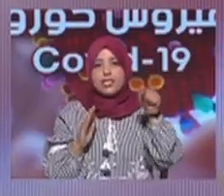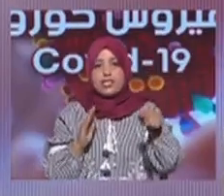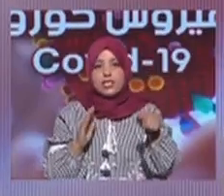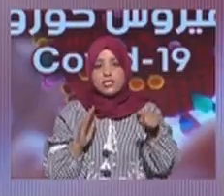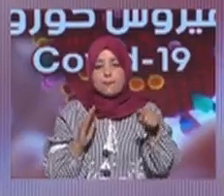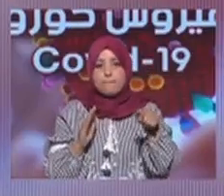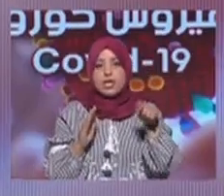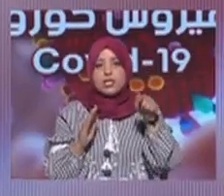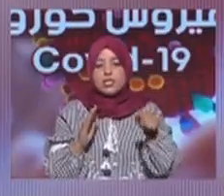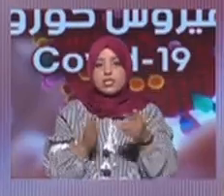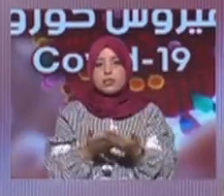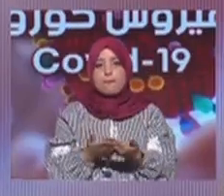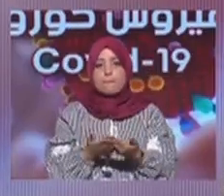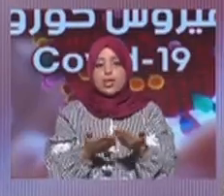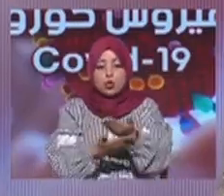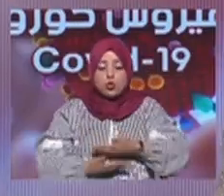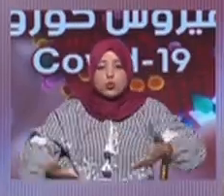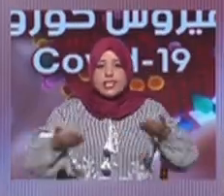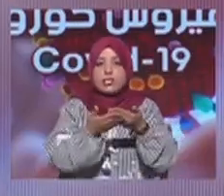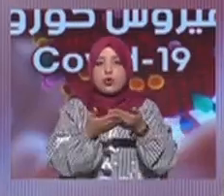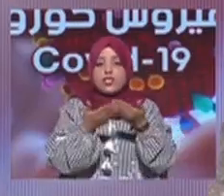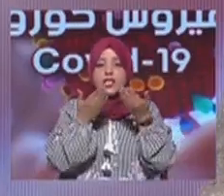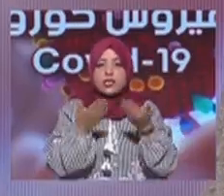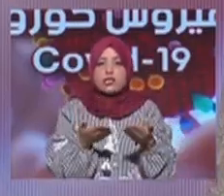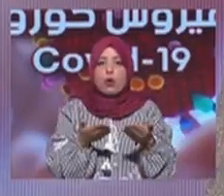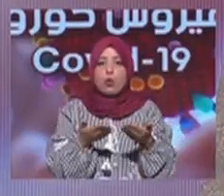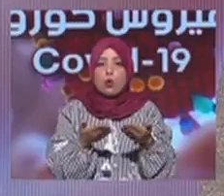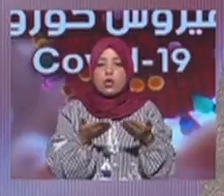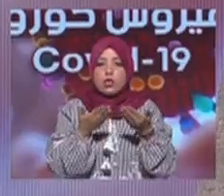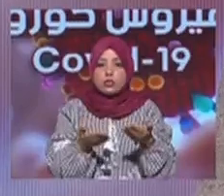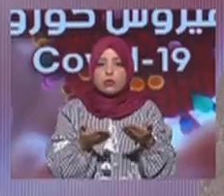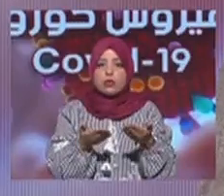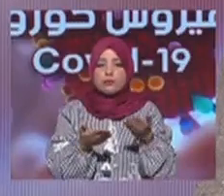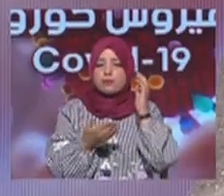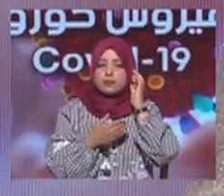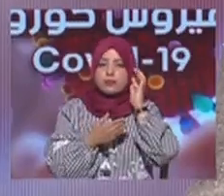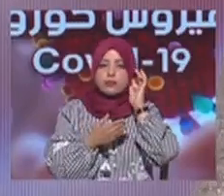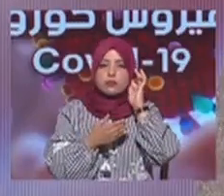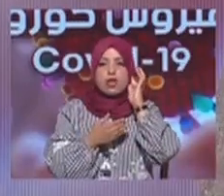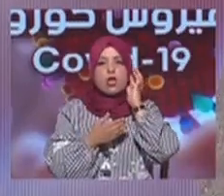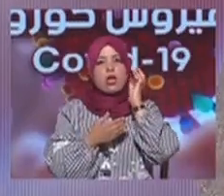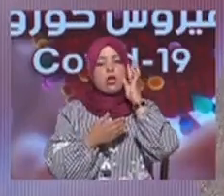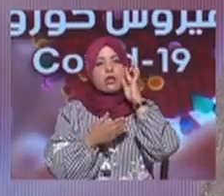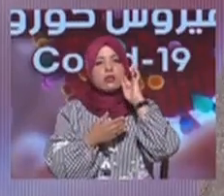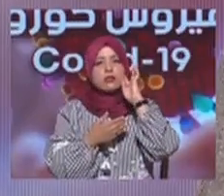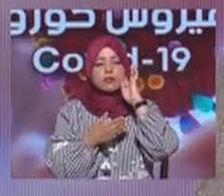que ces gens-là, ceux qui sont symptomatiques, ils doivent être placés dans des centres de prise en charge. Ils doivent être placés dans